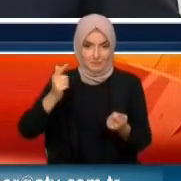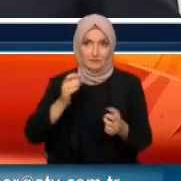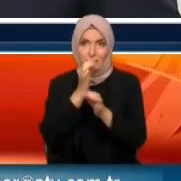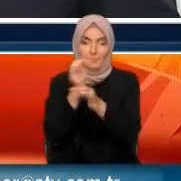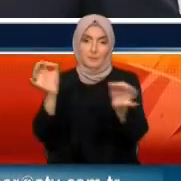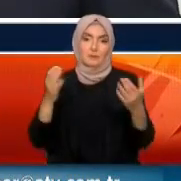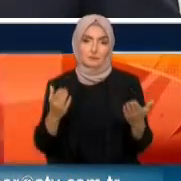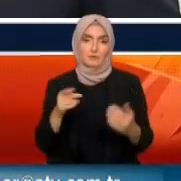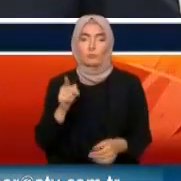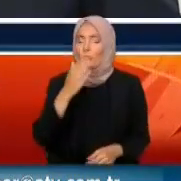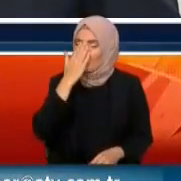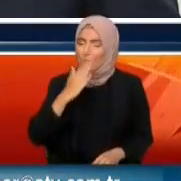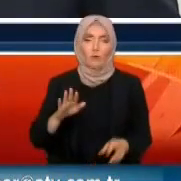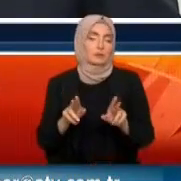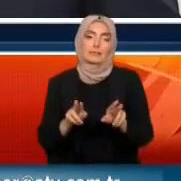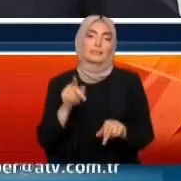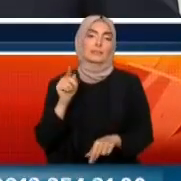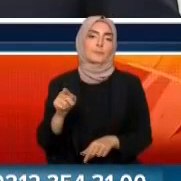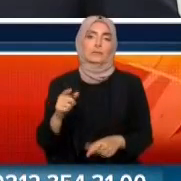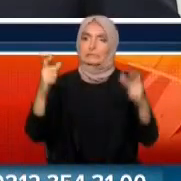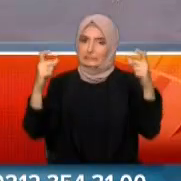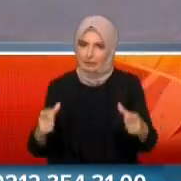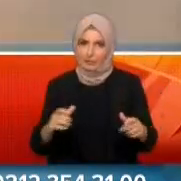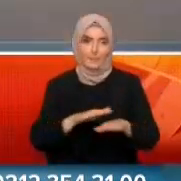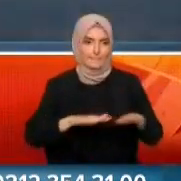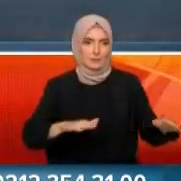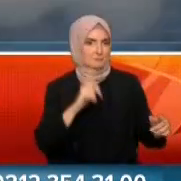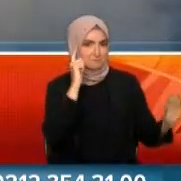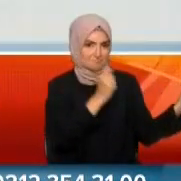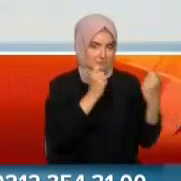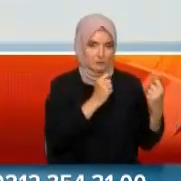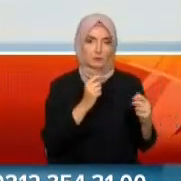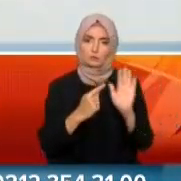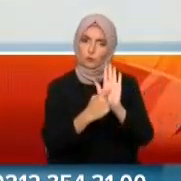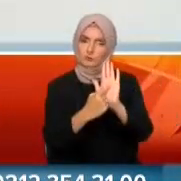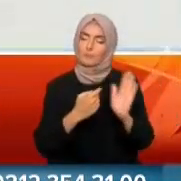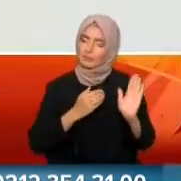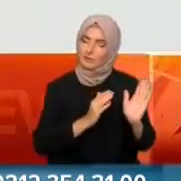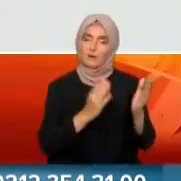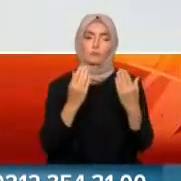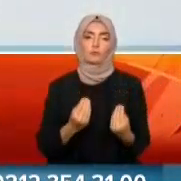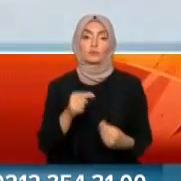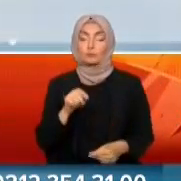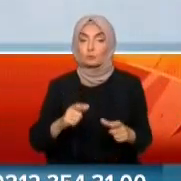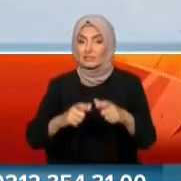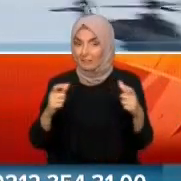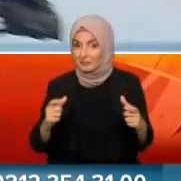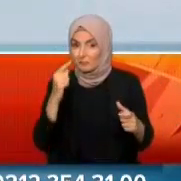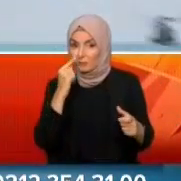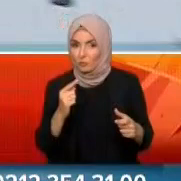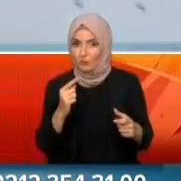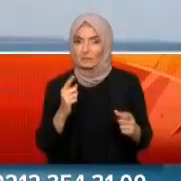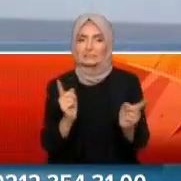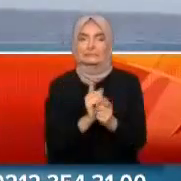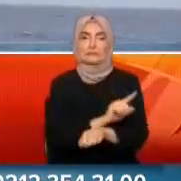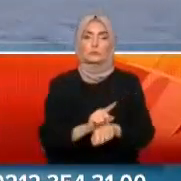da masada da göstermeye devam edeceğiz. Bu gelişmenin üzerinden çok geçmeden Deniz